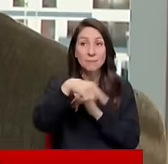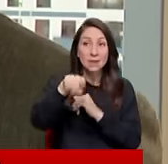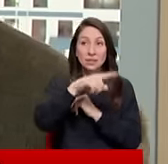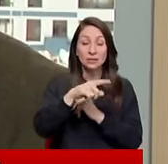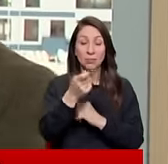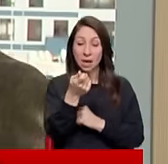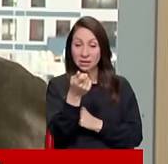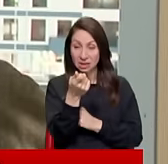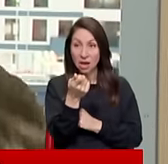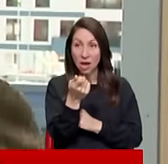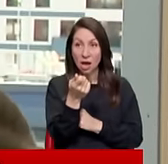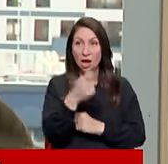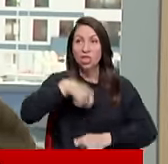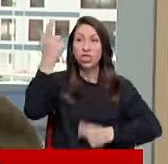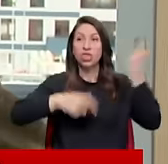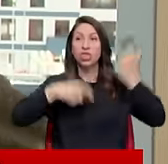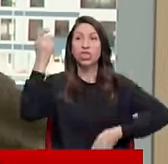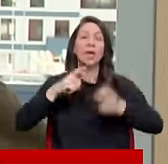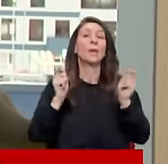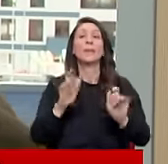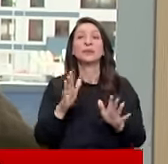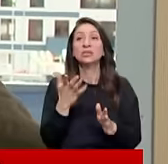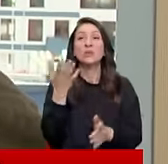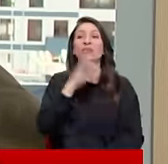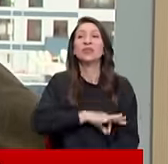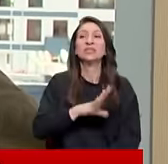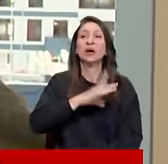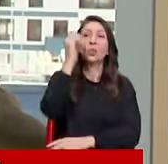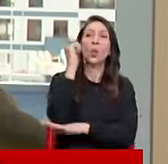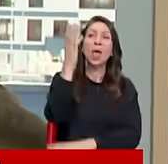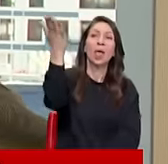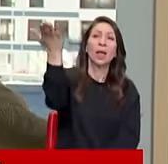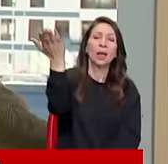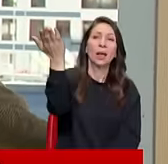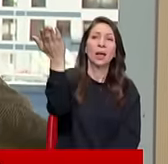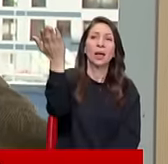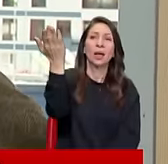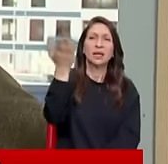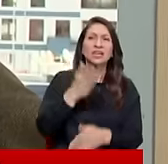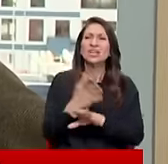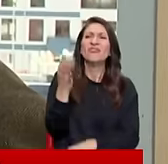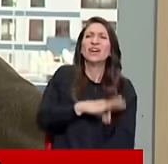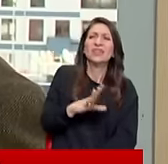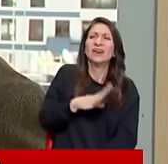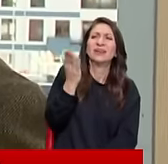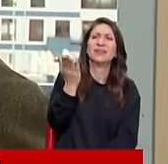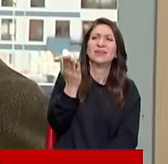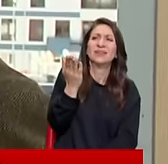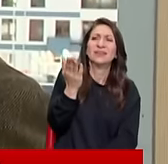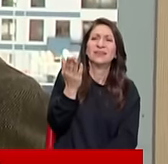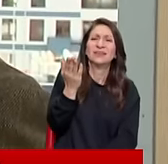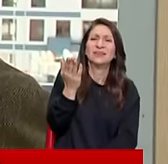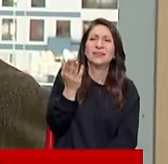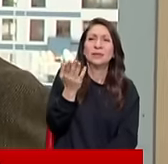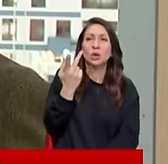şeyini, bütçesini har vurup parman savuramazsın. Şimdi ne faydası var şu kulenin Ankara'ya? Gerçekten ne faydası var?